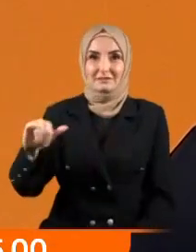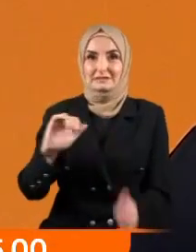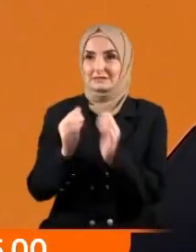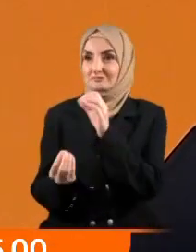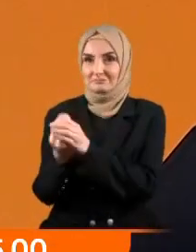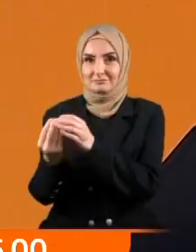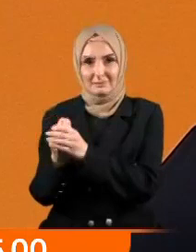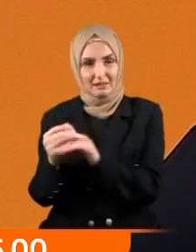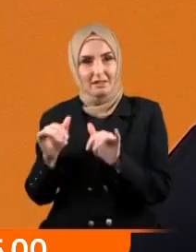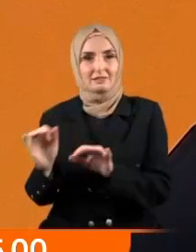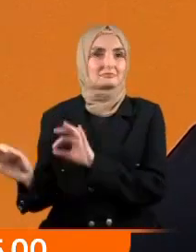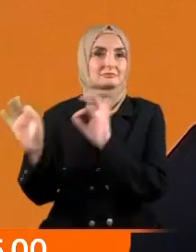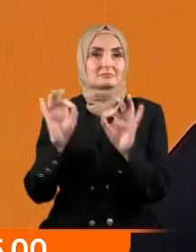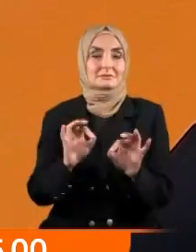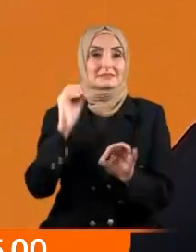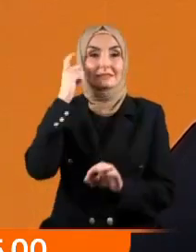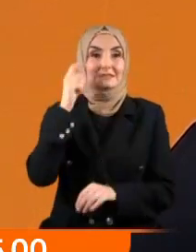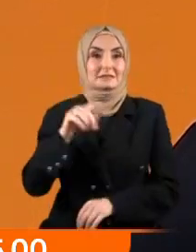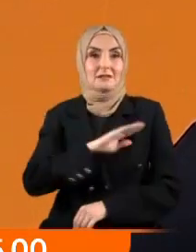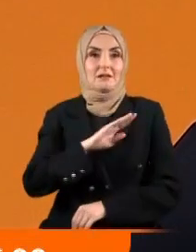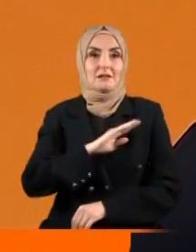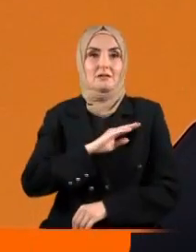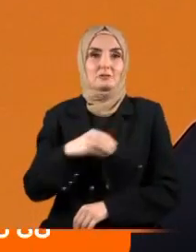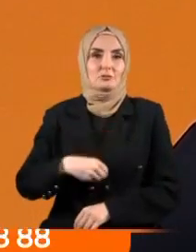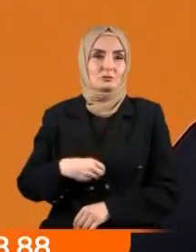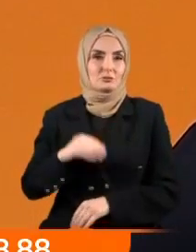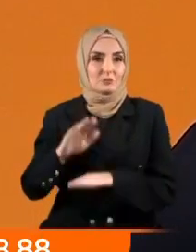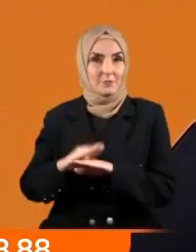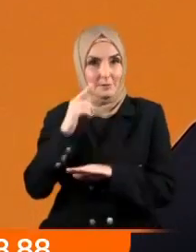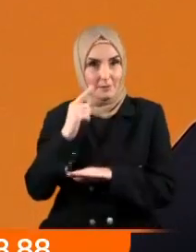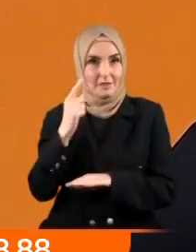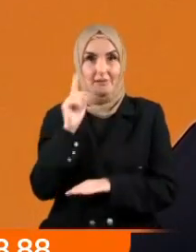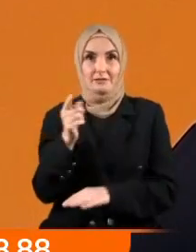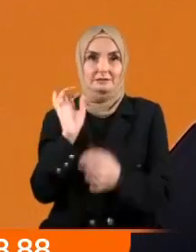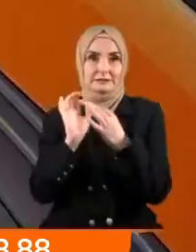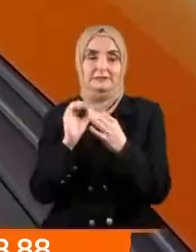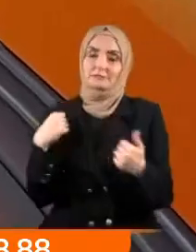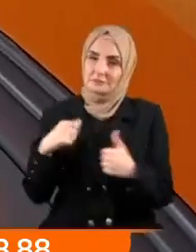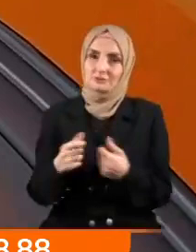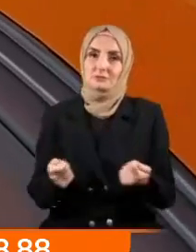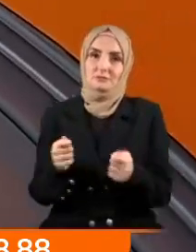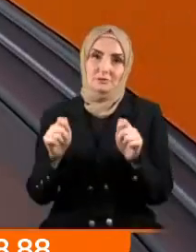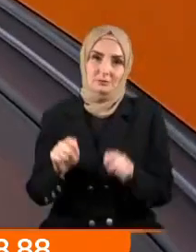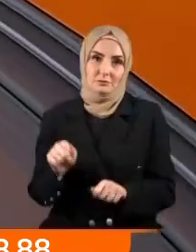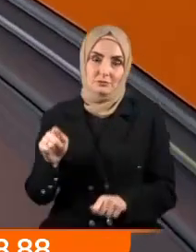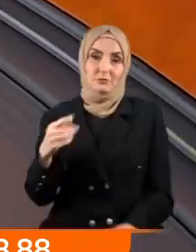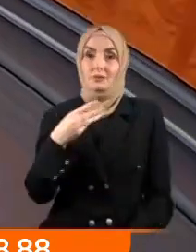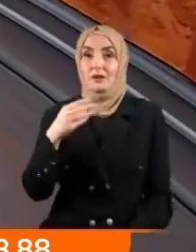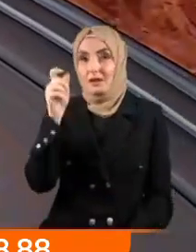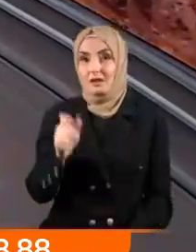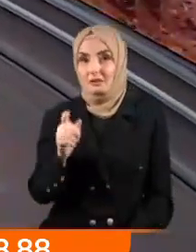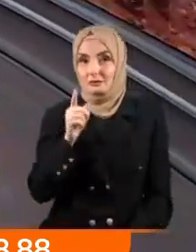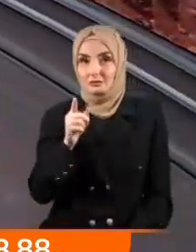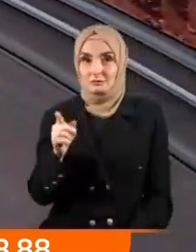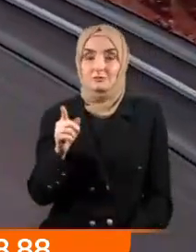olduğu gibi İsrail'in Gazze'de işlediği suçlar için diplomasi alanında bir kez daha devrede. Cumhurbaşkanı Erdoğan, İsrail'in Gazze'ye ölüm